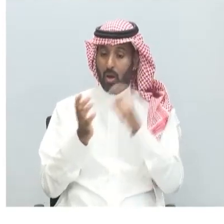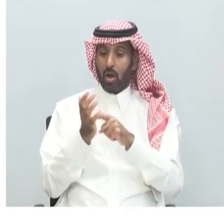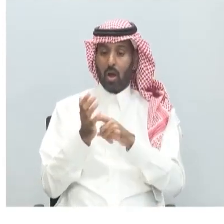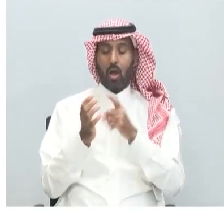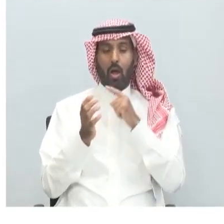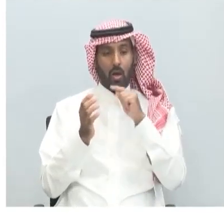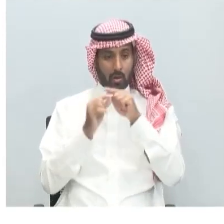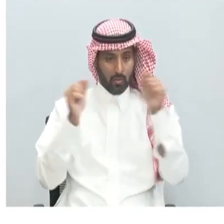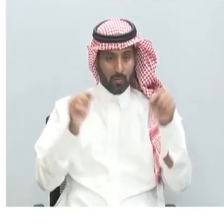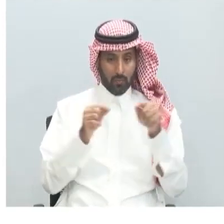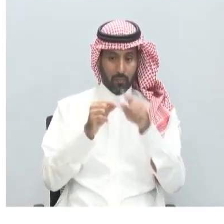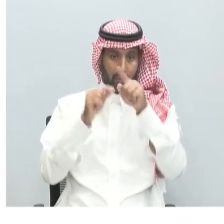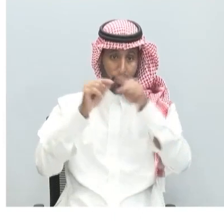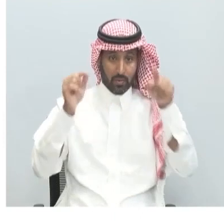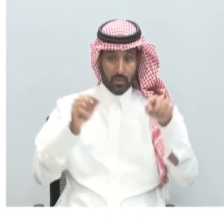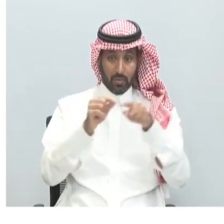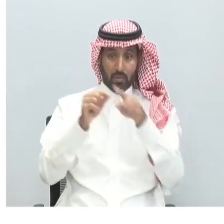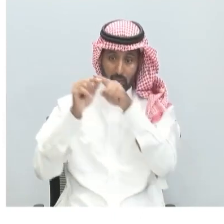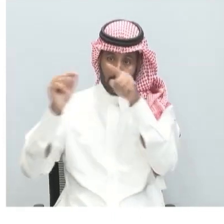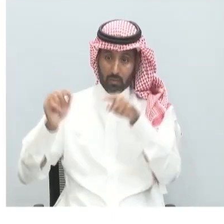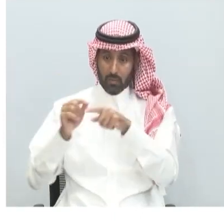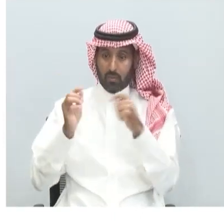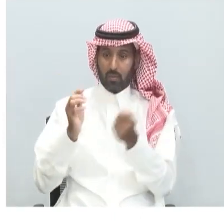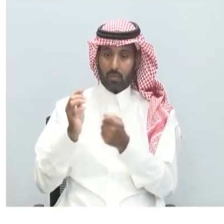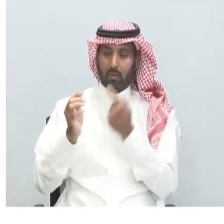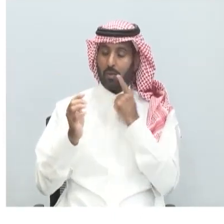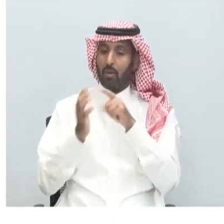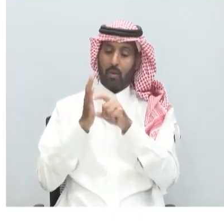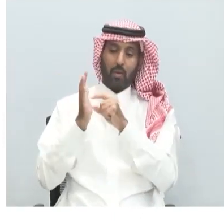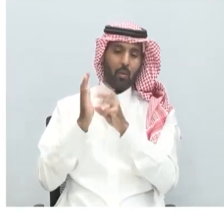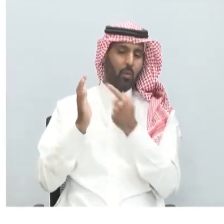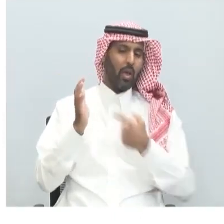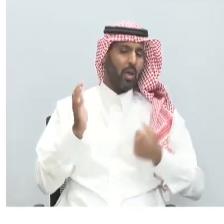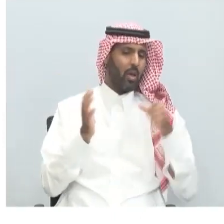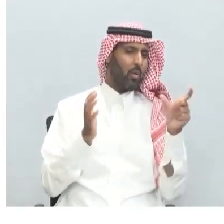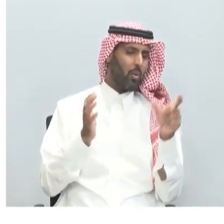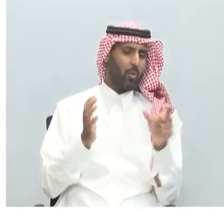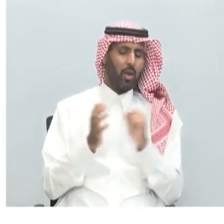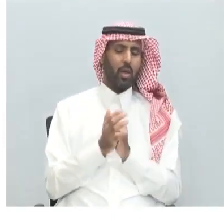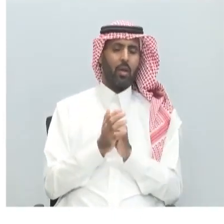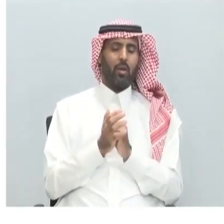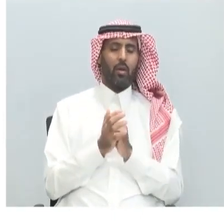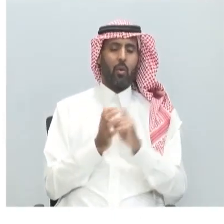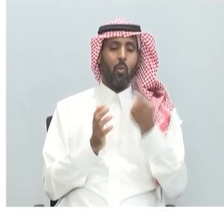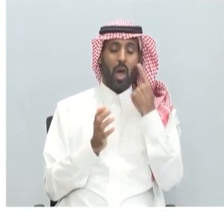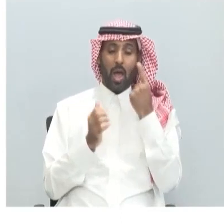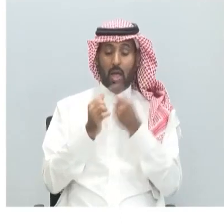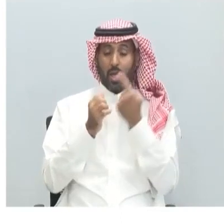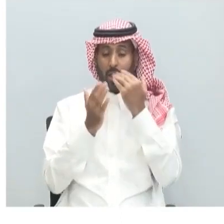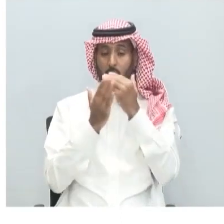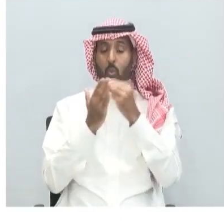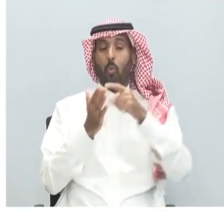نرسم نرسم ماذا نرسم المربعات ونعنون كل مربع لاحظ معي المستوى الاول